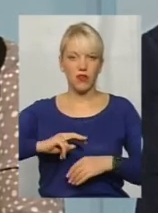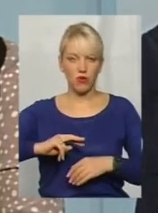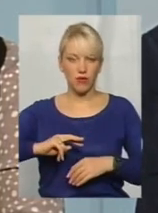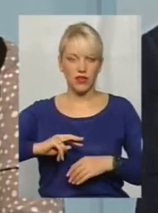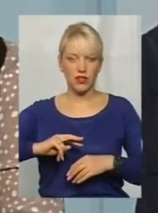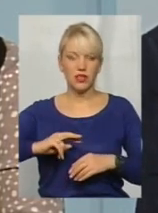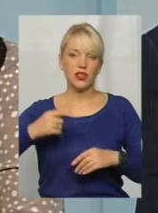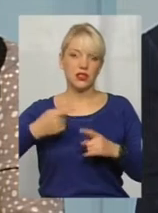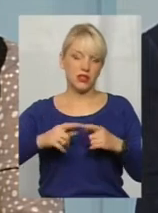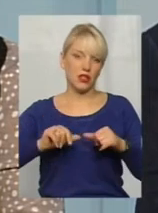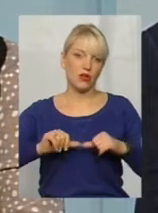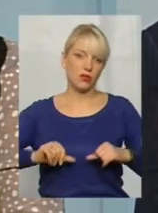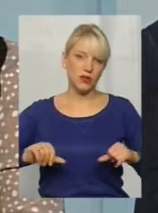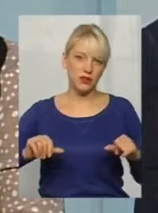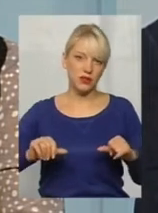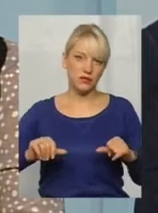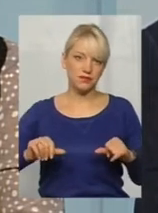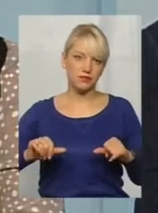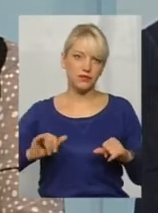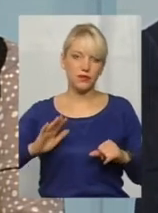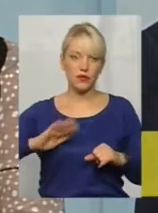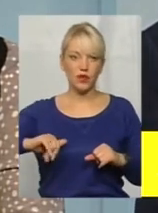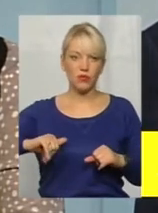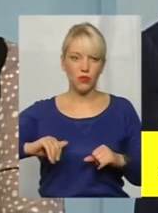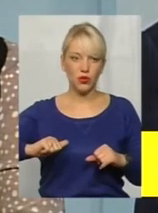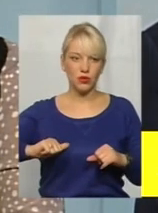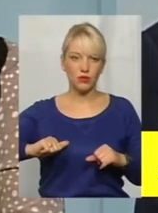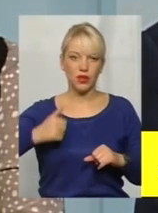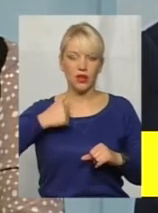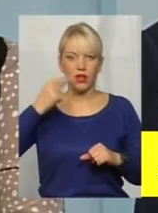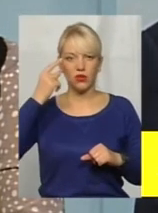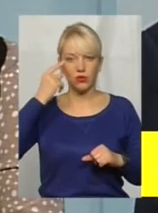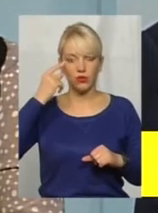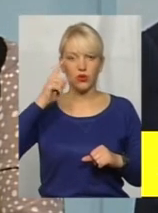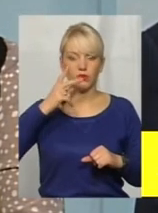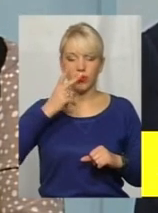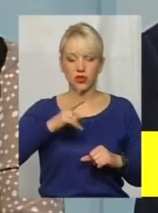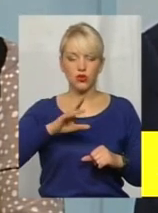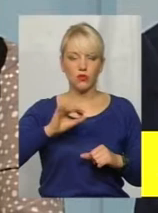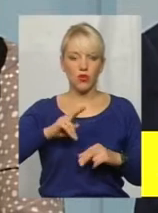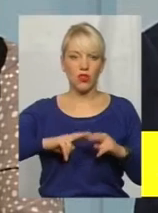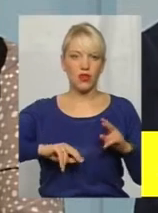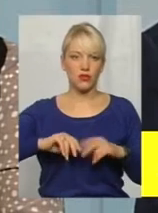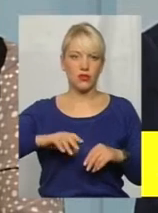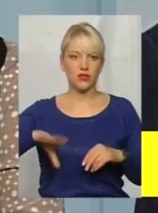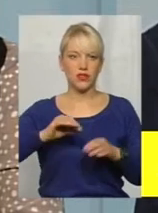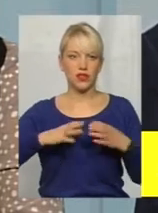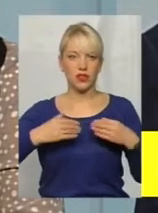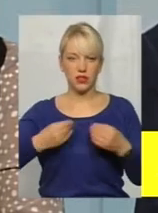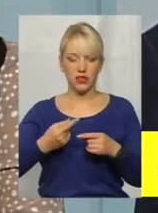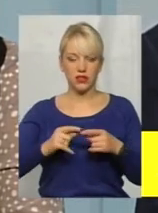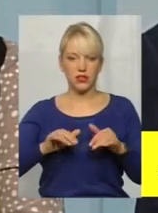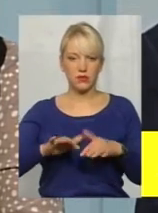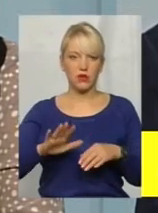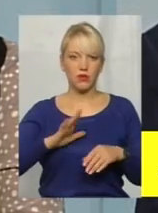кваліфіковані висновки цієї комісії. І потім, судячи по настрою цих рідних, я думаю, що ці справи були